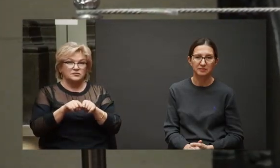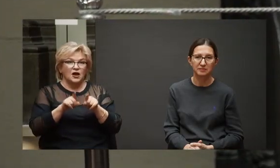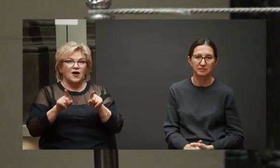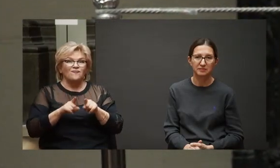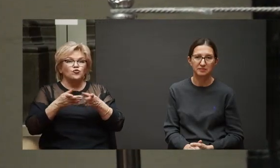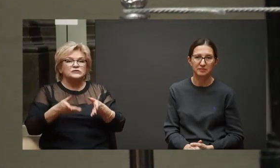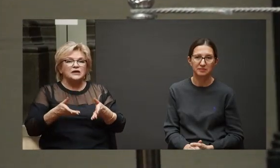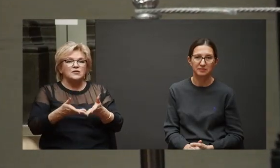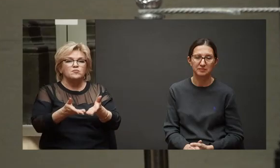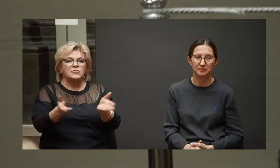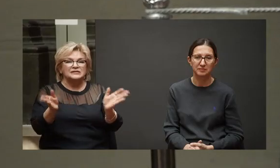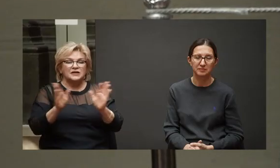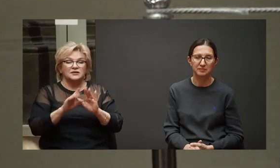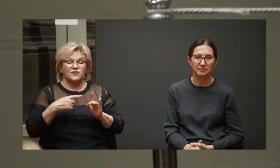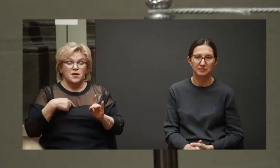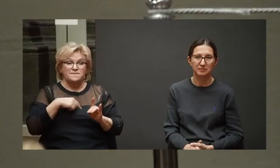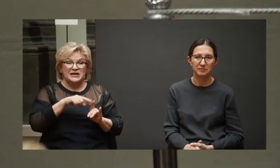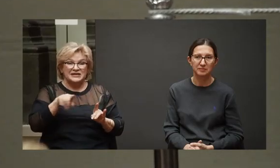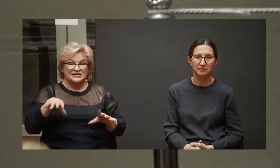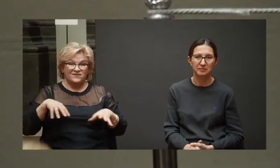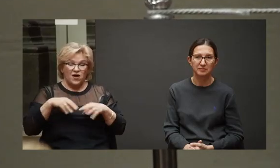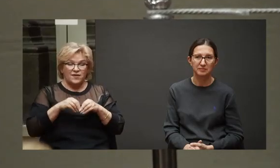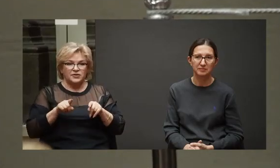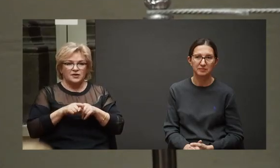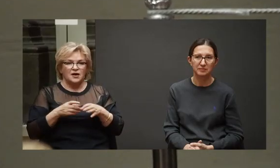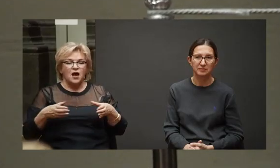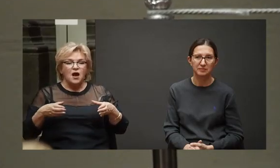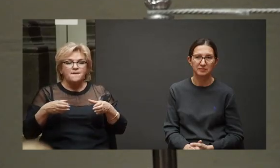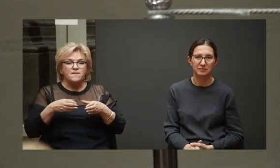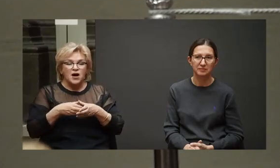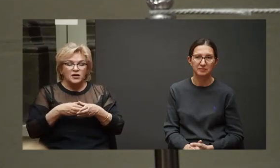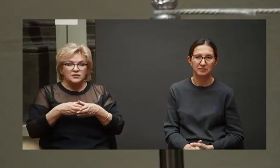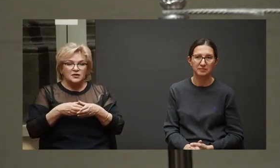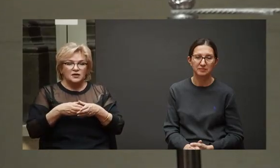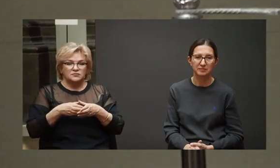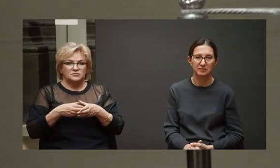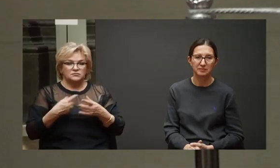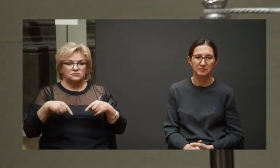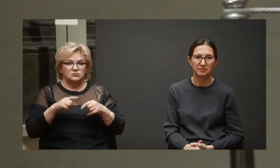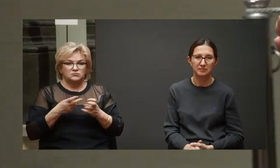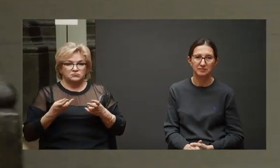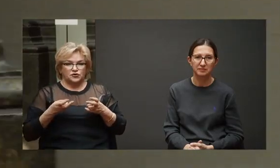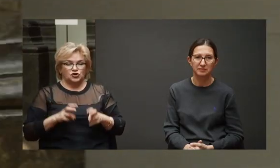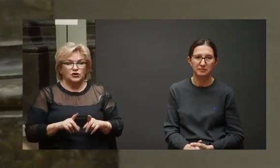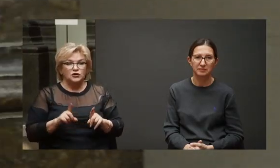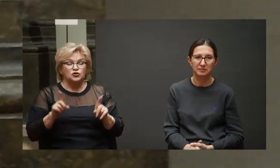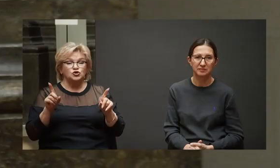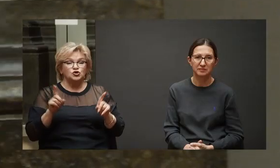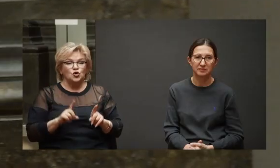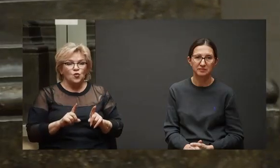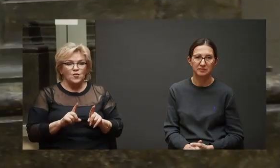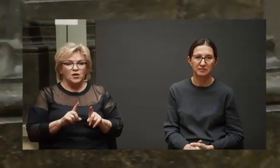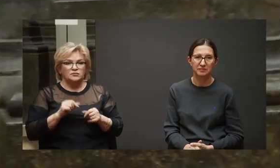музейном пространстве. Мы с вами такая команда, которая пришла, чтобы